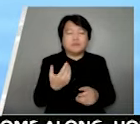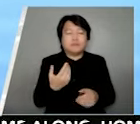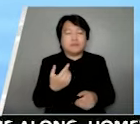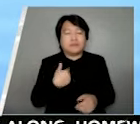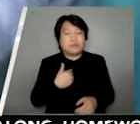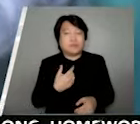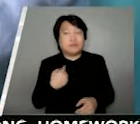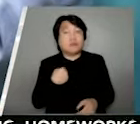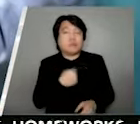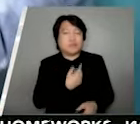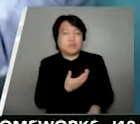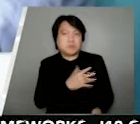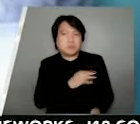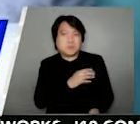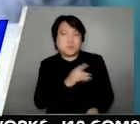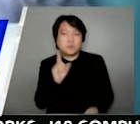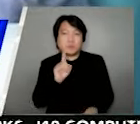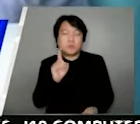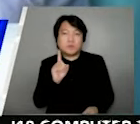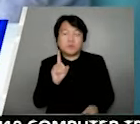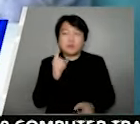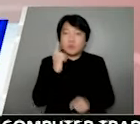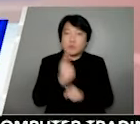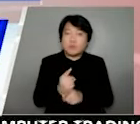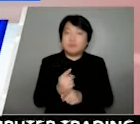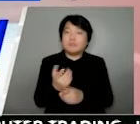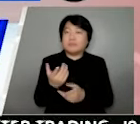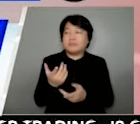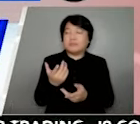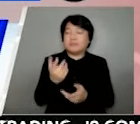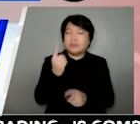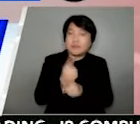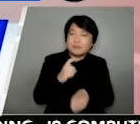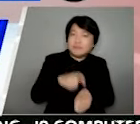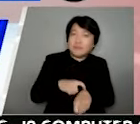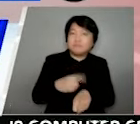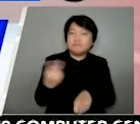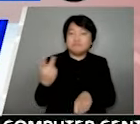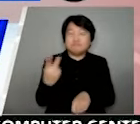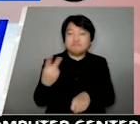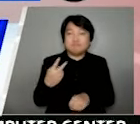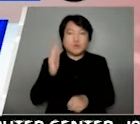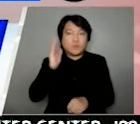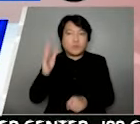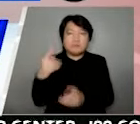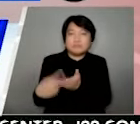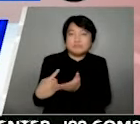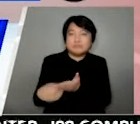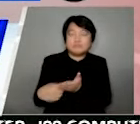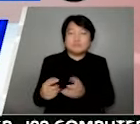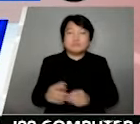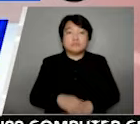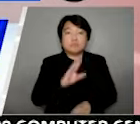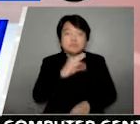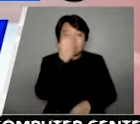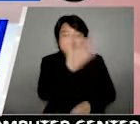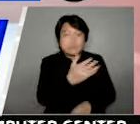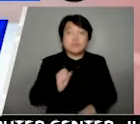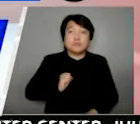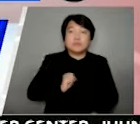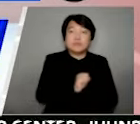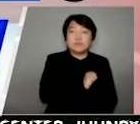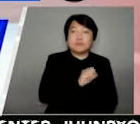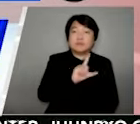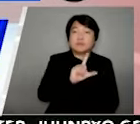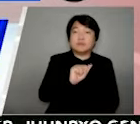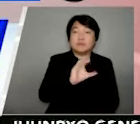a proper transition na mag-usap kami. Na, in fact, si Senator Ping Lacson,